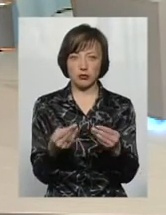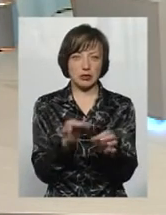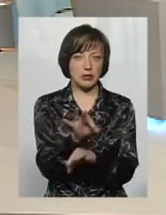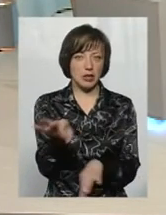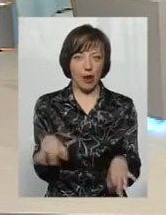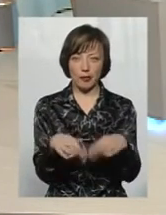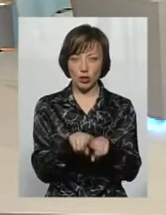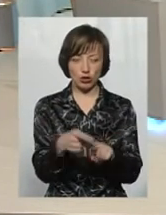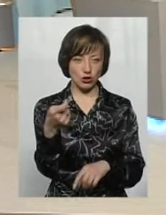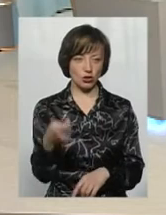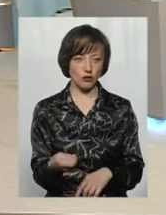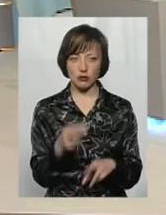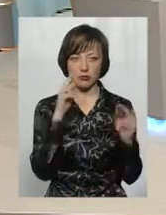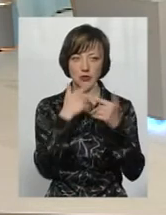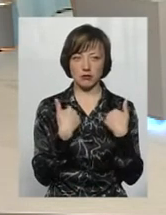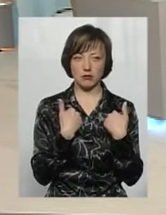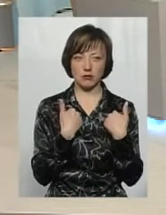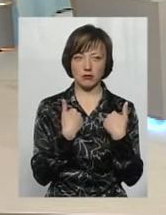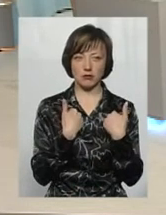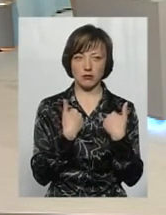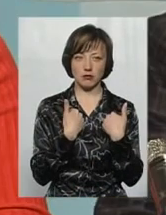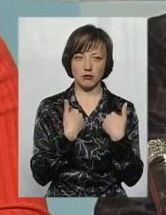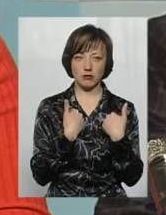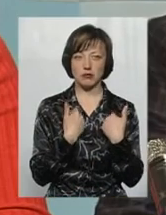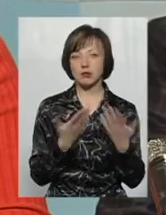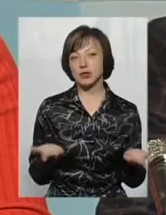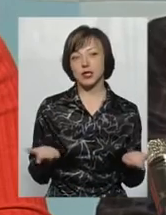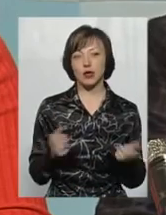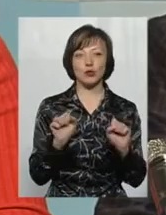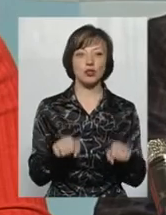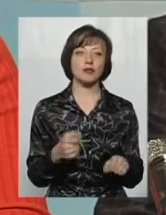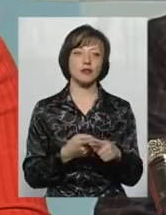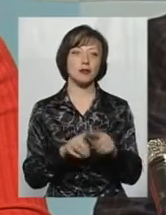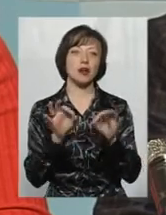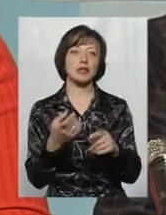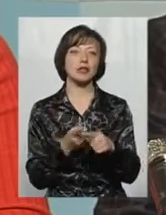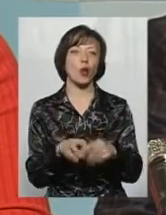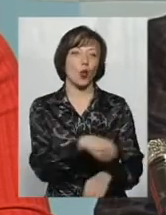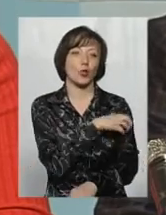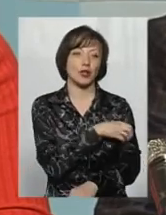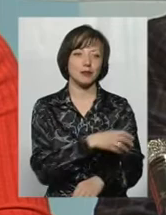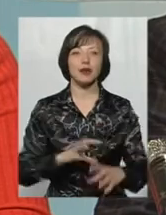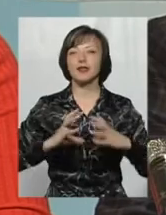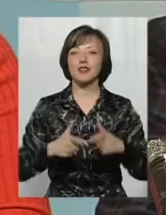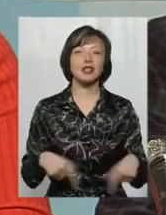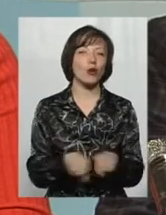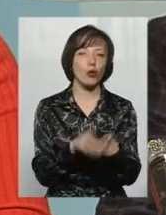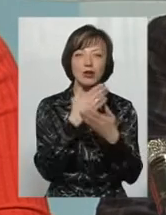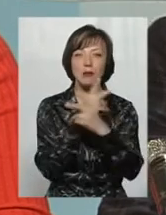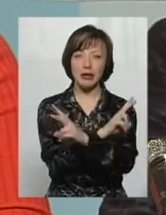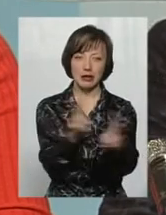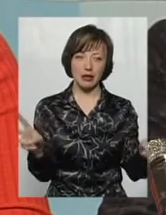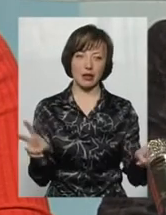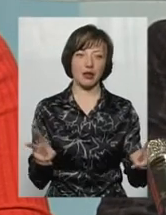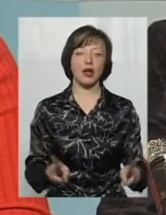нам буде так дешевше. Чи я не правий? Ну, можливо, ви праві, це комунізм. Значить, жодного в світі такого немає ніде. Ніхто з